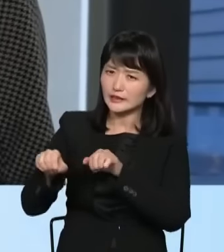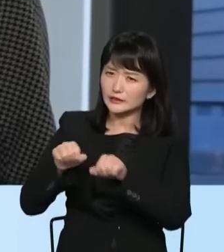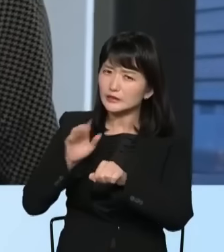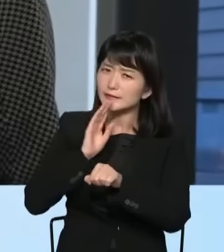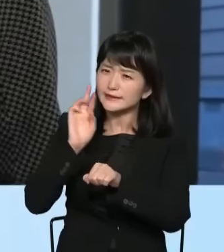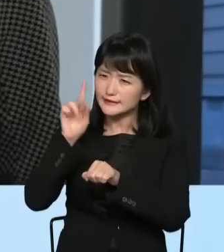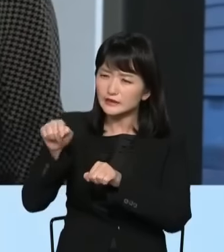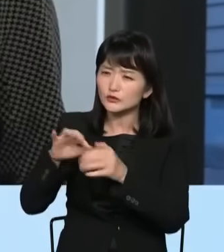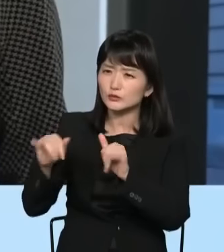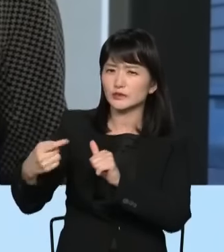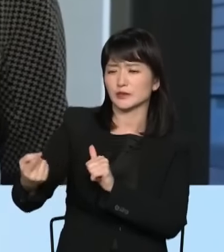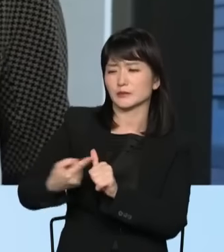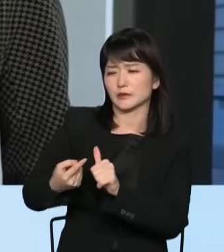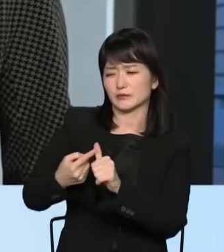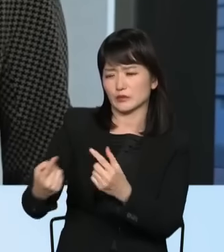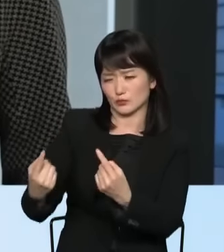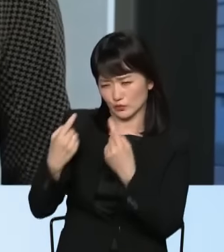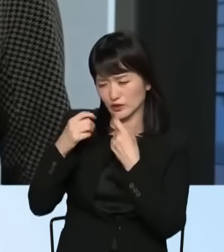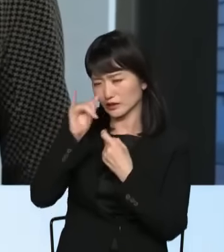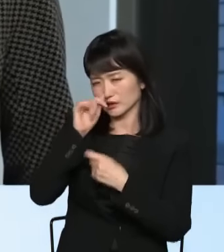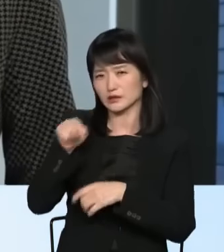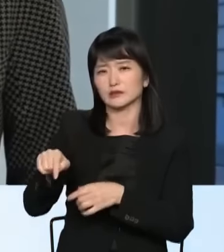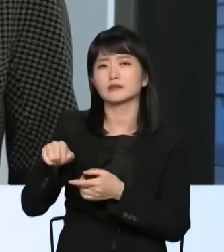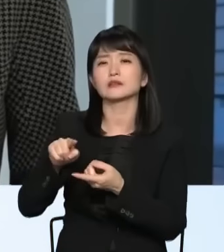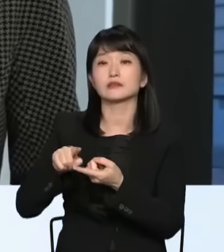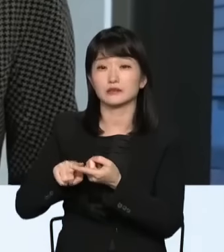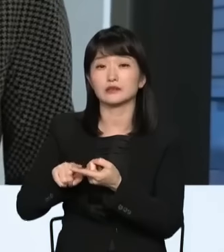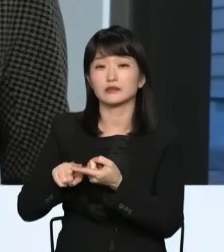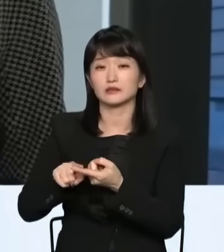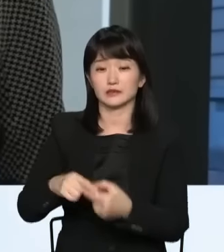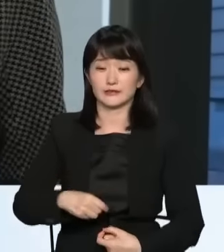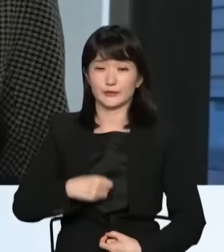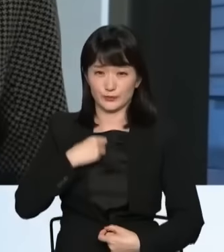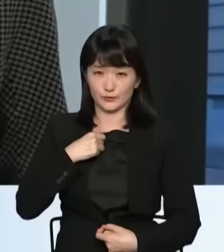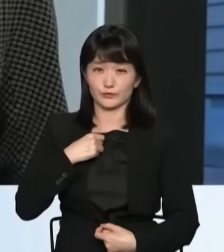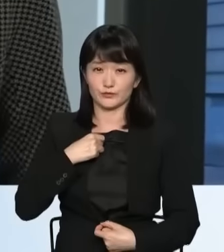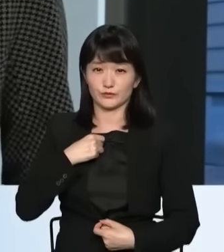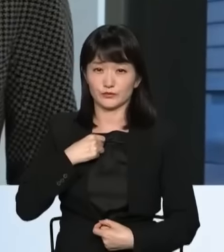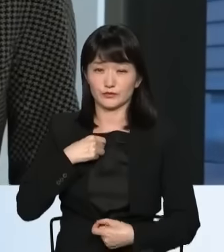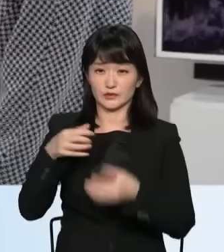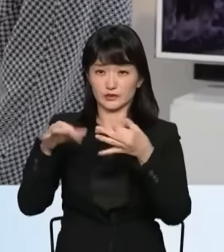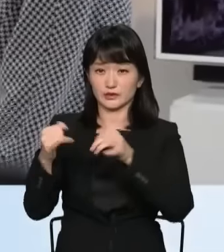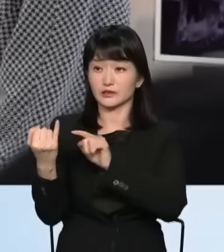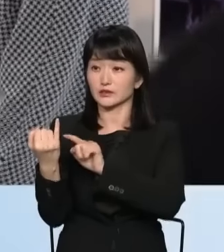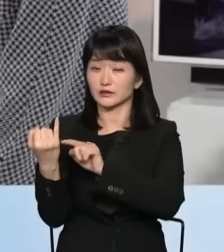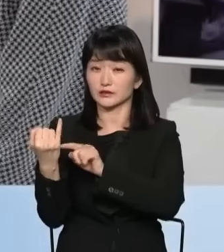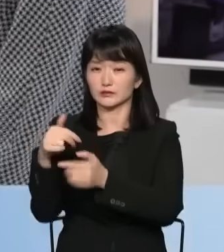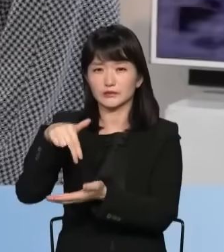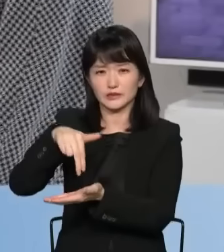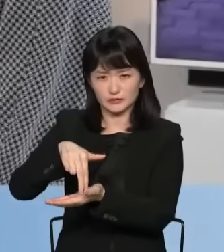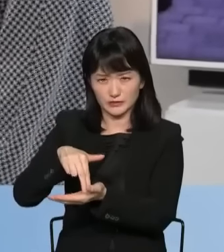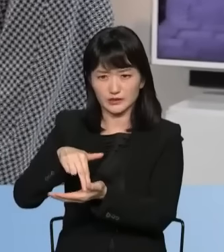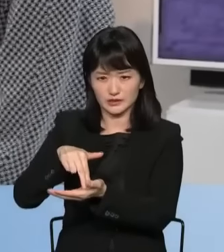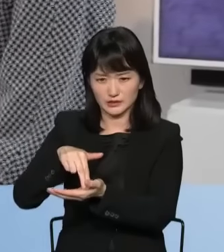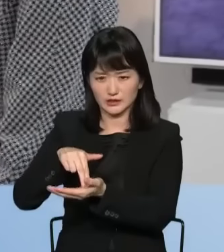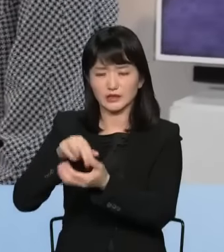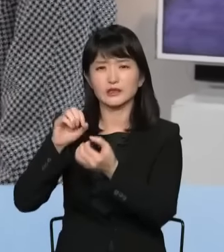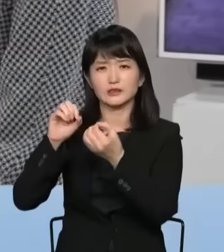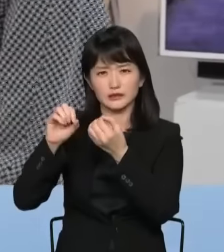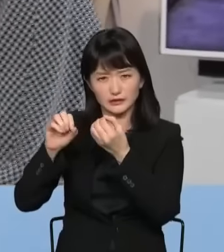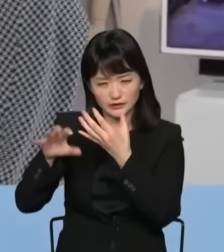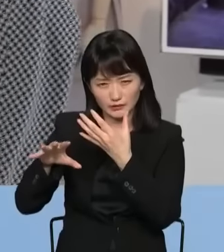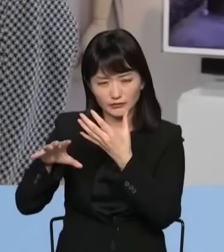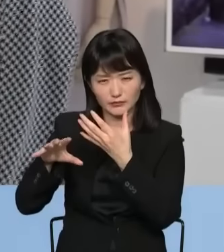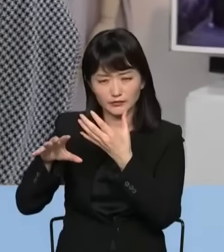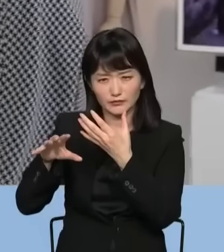비판과 의혹이 있기 때문에 여기에 대해서는 솔직하게 여사께서 입장을 말씀드리고 하는